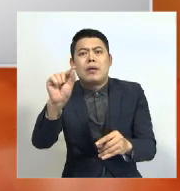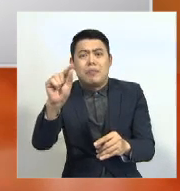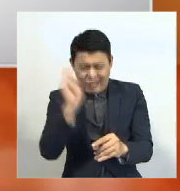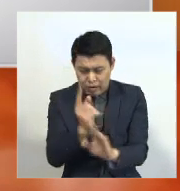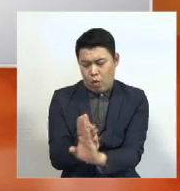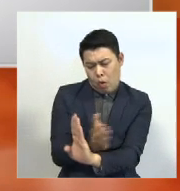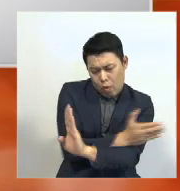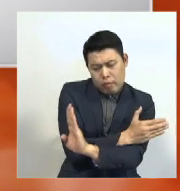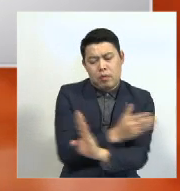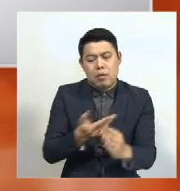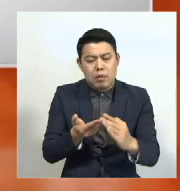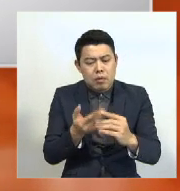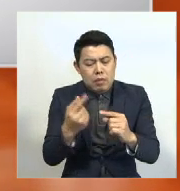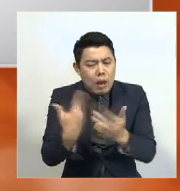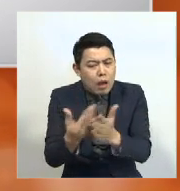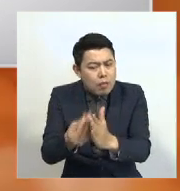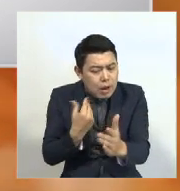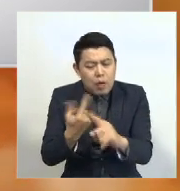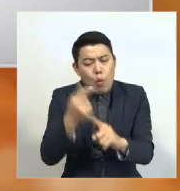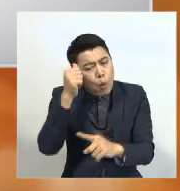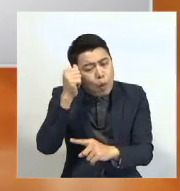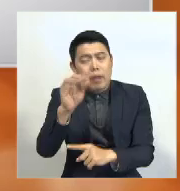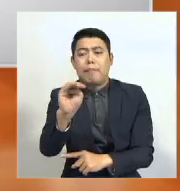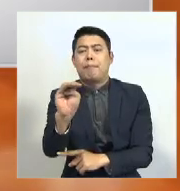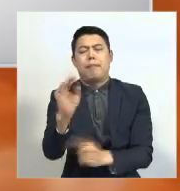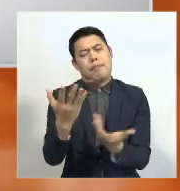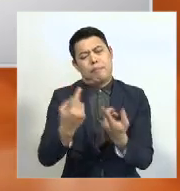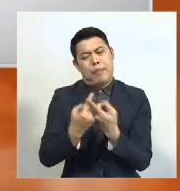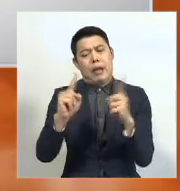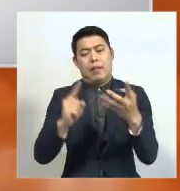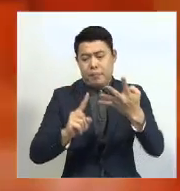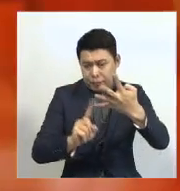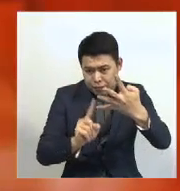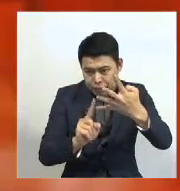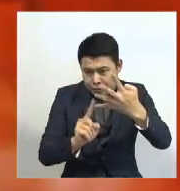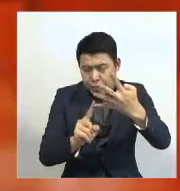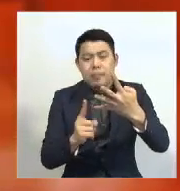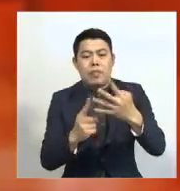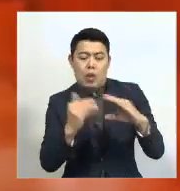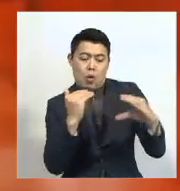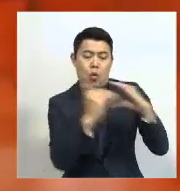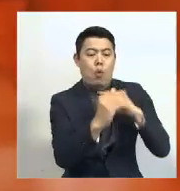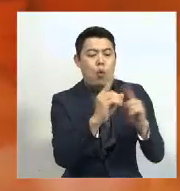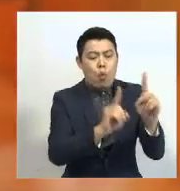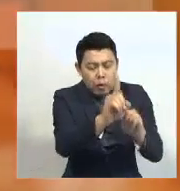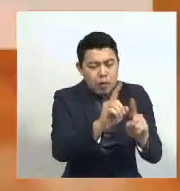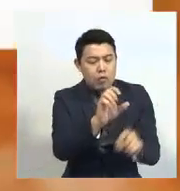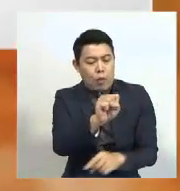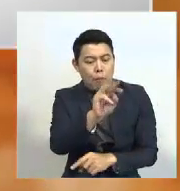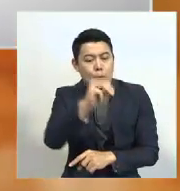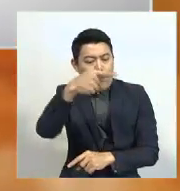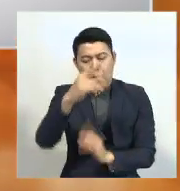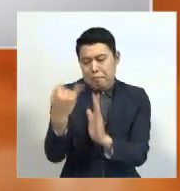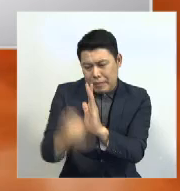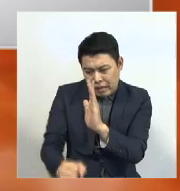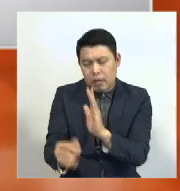ทั้งที่ในอดีตนะครับในการขึ้นเงินเนี่ยใช้เวลาประมาณ40วันเท่านั้นส่วนข้อ4นะครับก็คือการโอนหุ้นให้สมพรนั้นมีความผิ